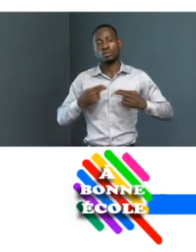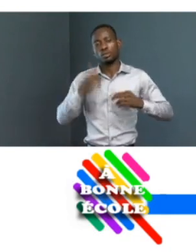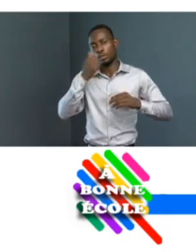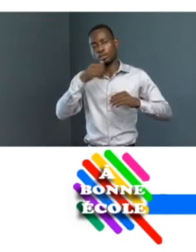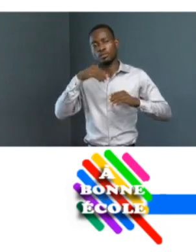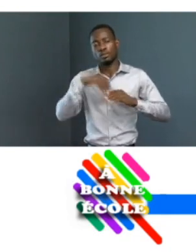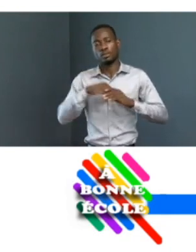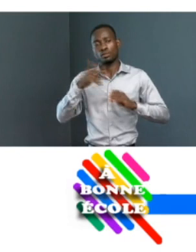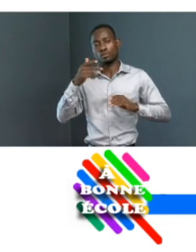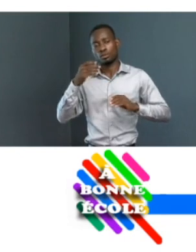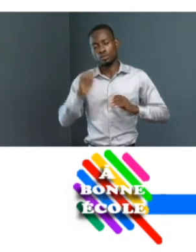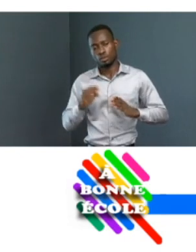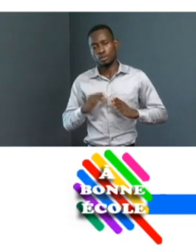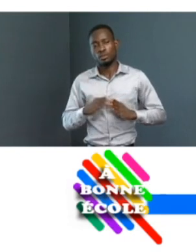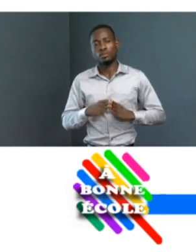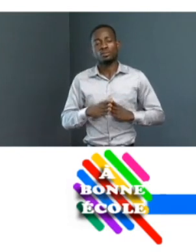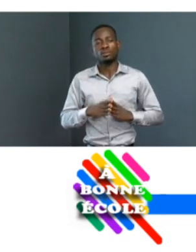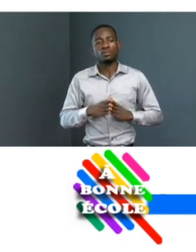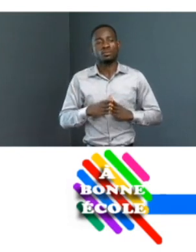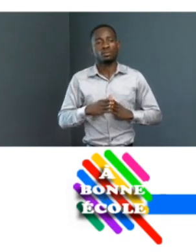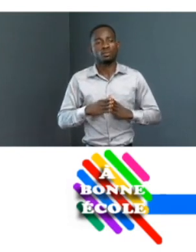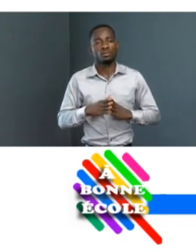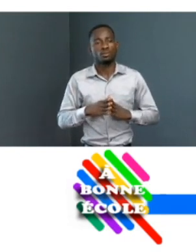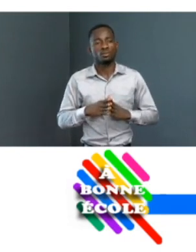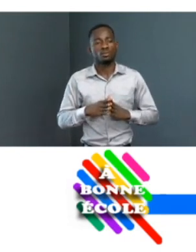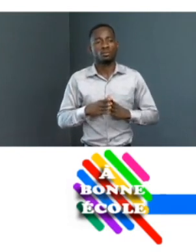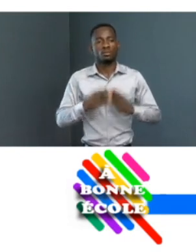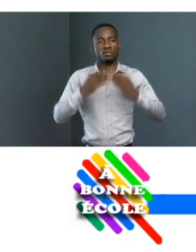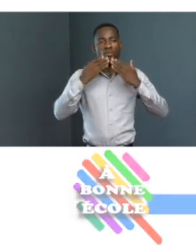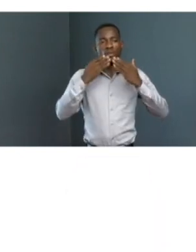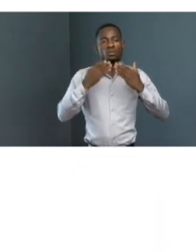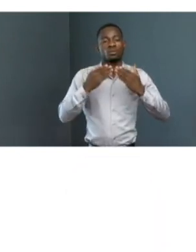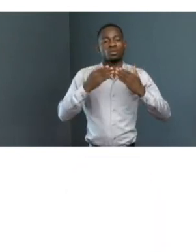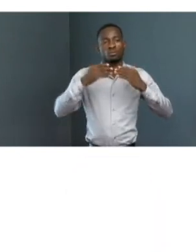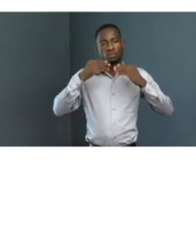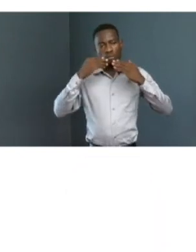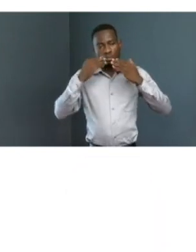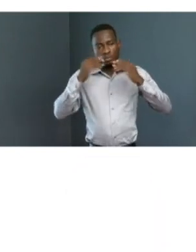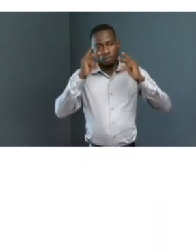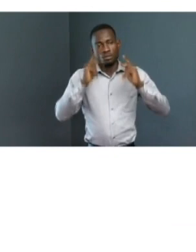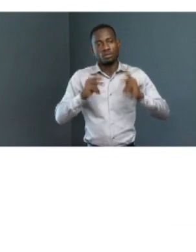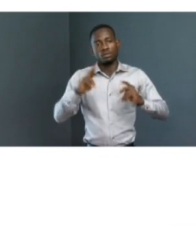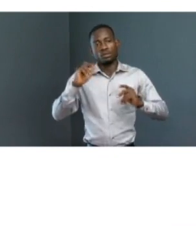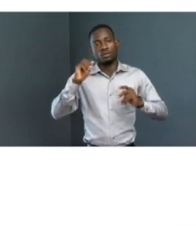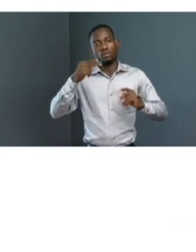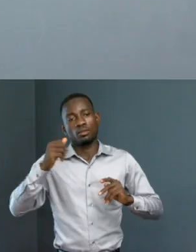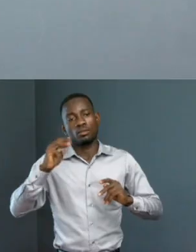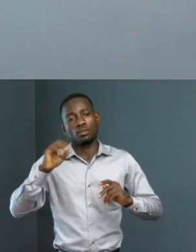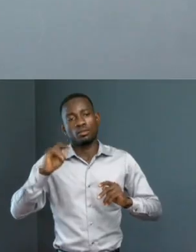R. Diakou, S.Y. Tanon Bordas. Je vous remercie. Merci, professeur Ramanou. Eh bien,